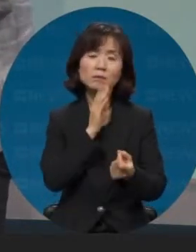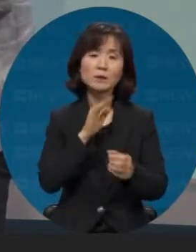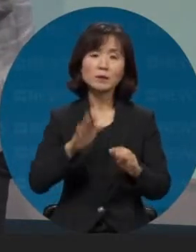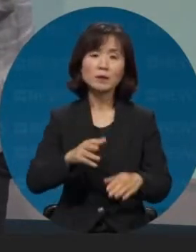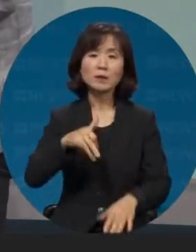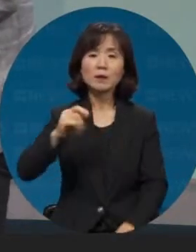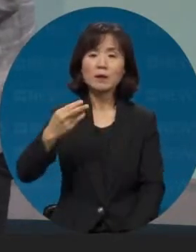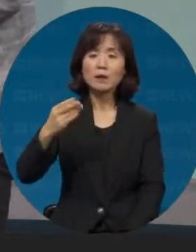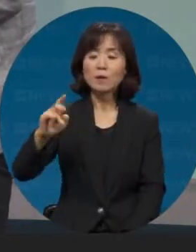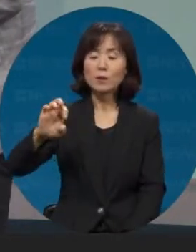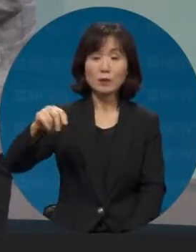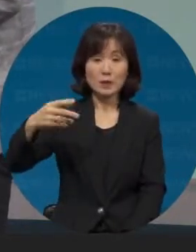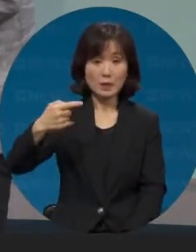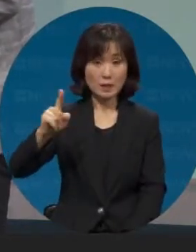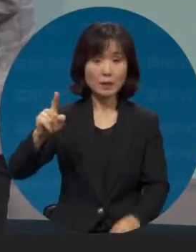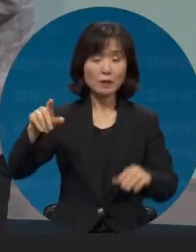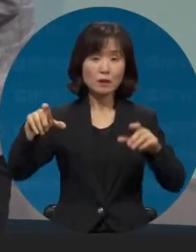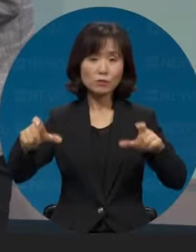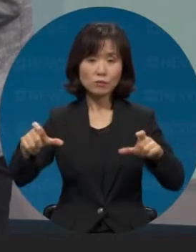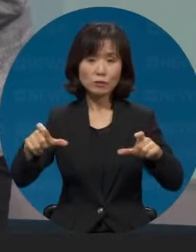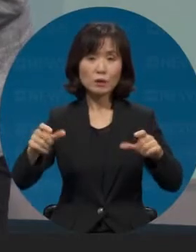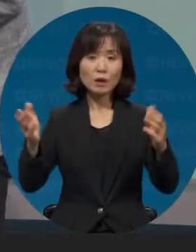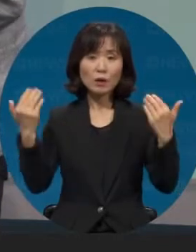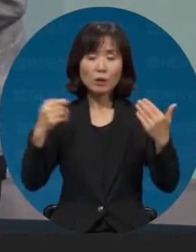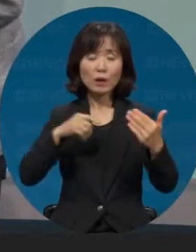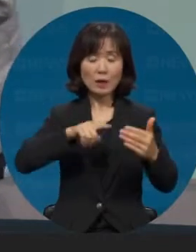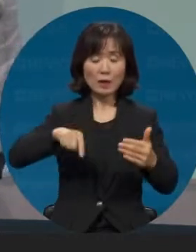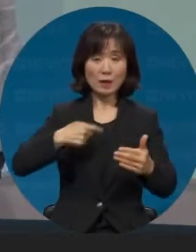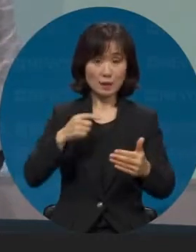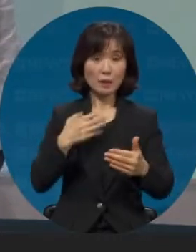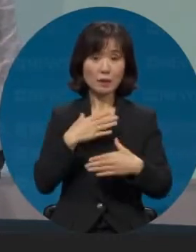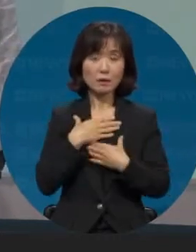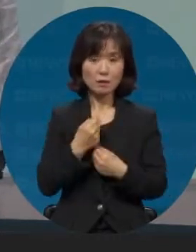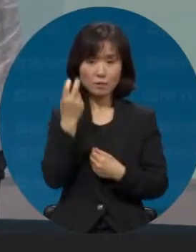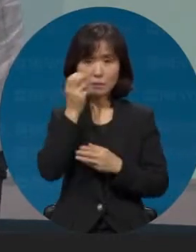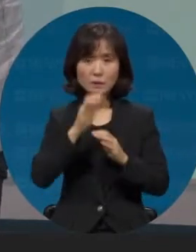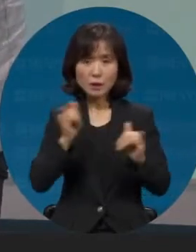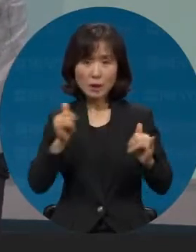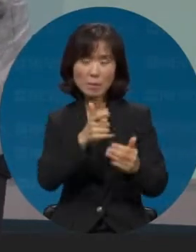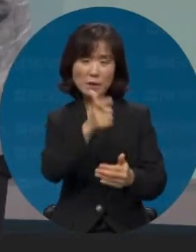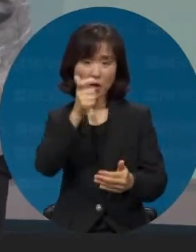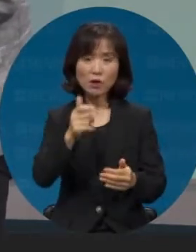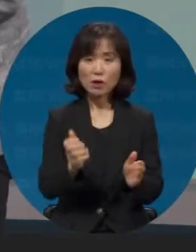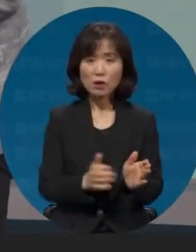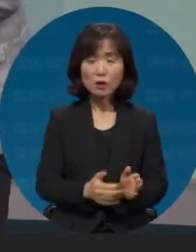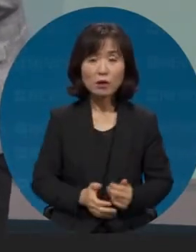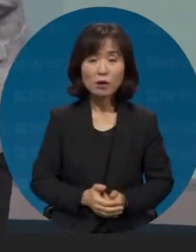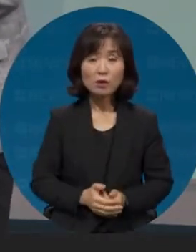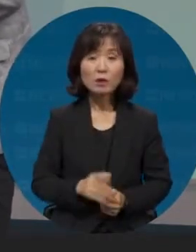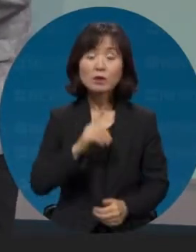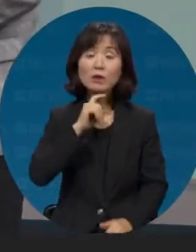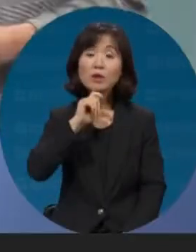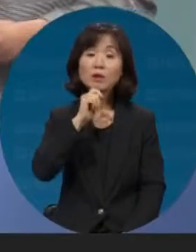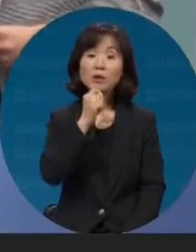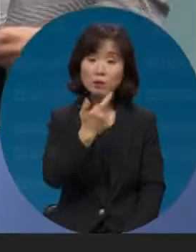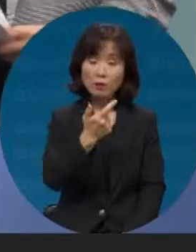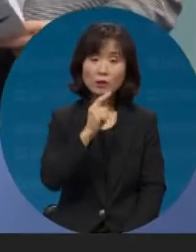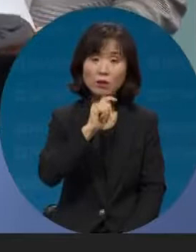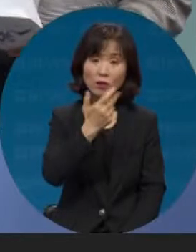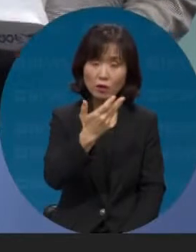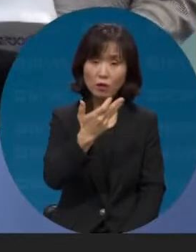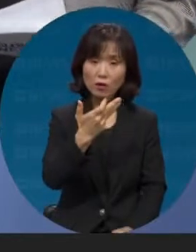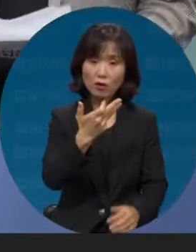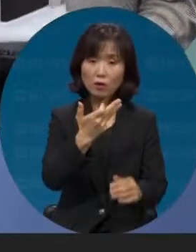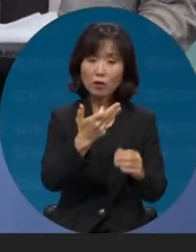캘리포니아주 롱비치 의한 학교 안전 요원이 총기 사고를 일으켰습니다 어 18살 여성 마누엘